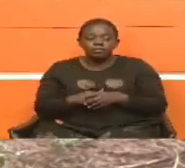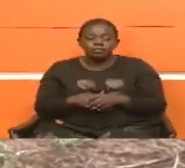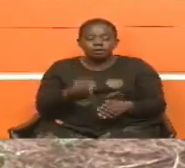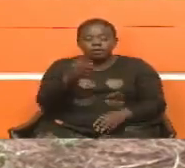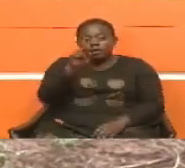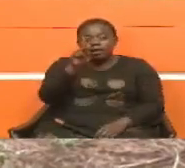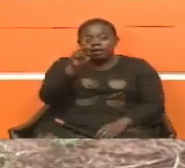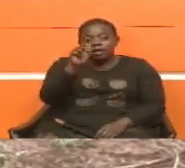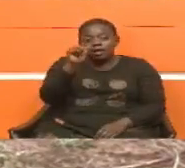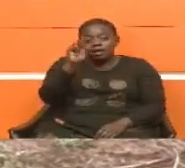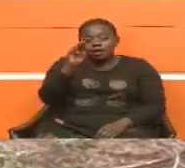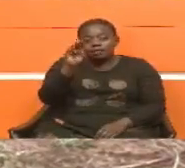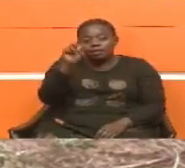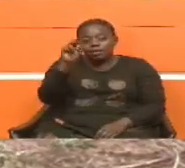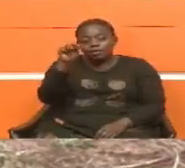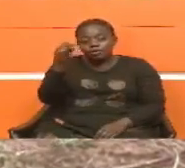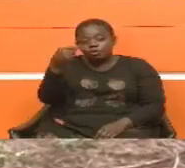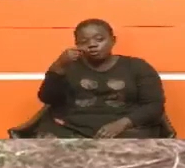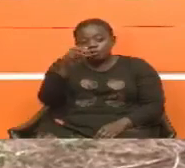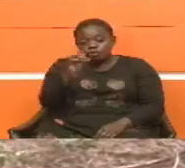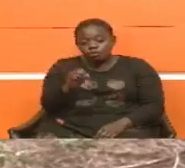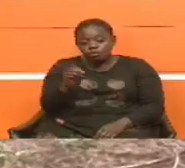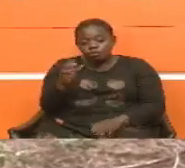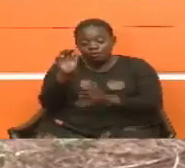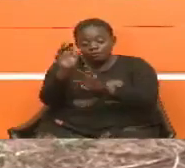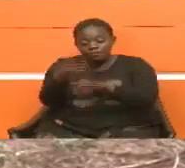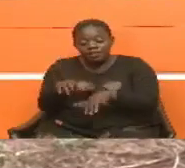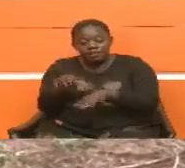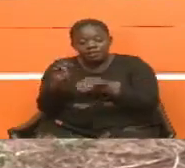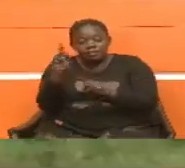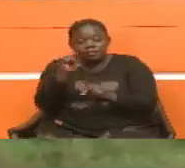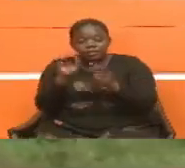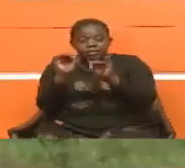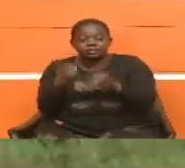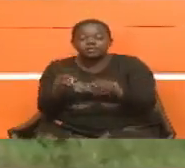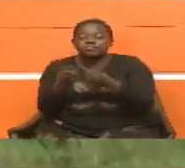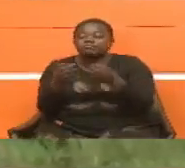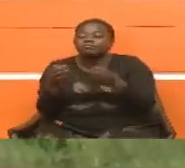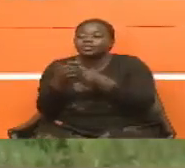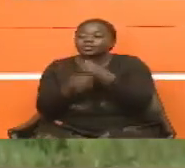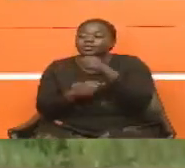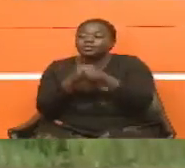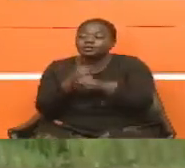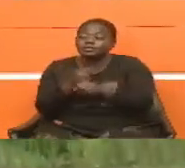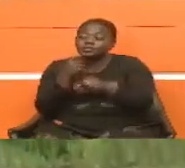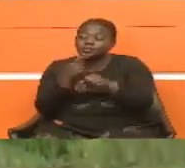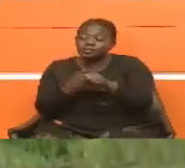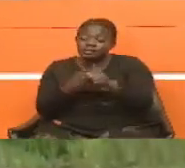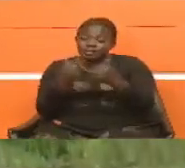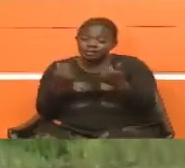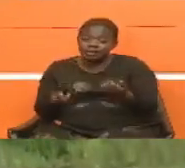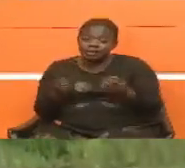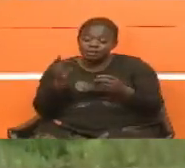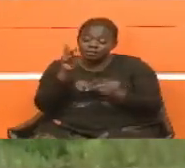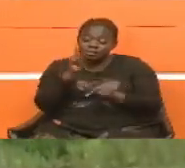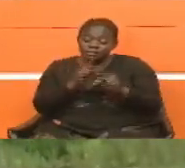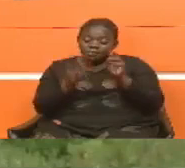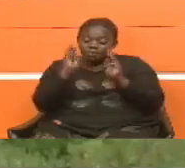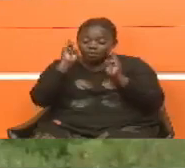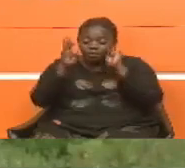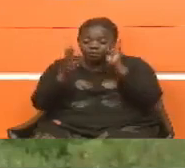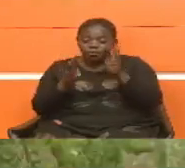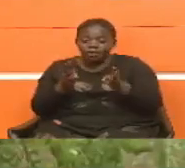Kabayongo eri abalimi abatuuze abamazeeko emyaka n'ebisiibo. Agamba nti mu kiseera kino abatuuze emitima gye bali ku mitwe nga